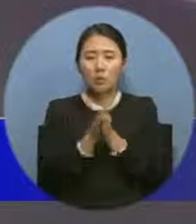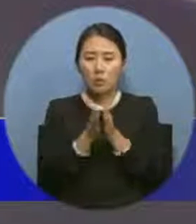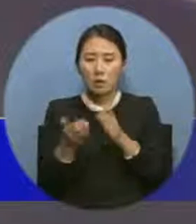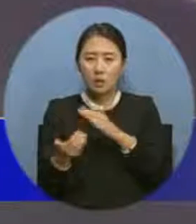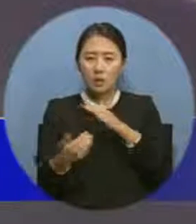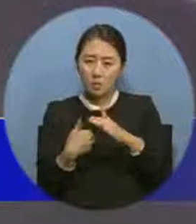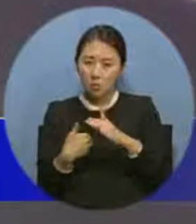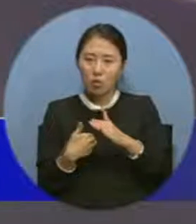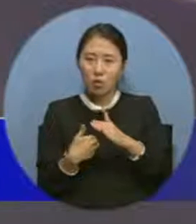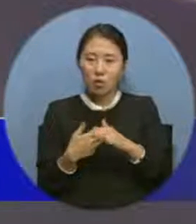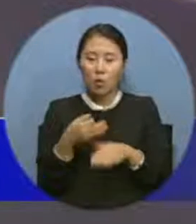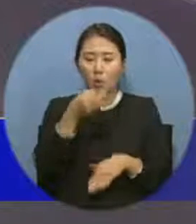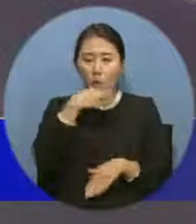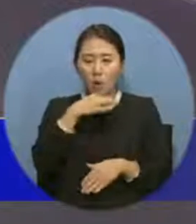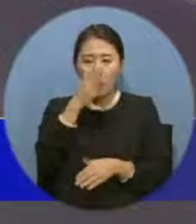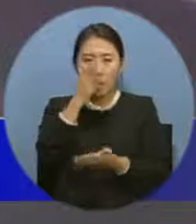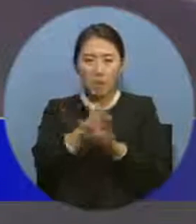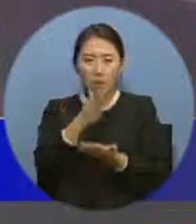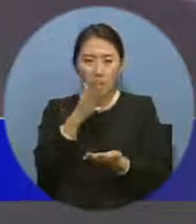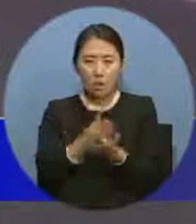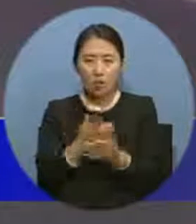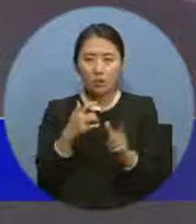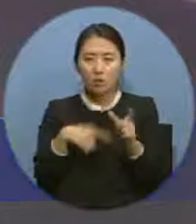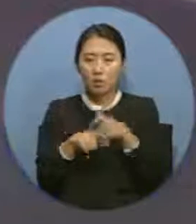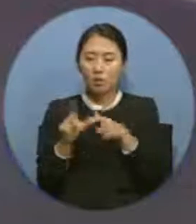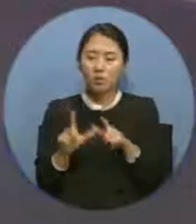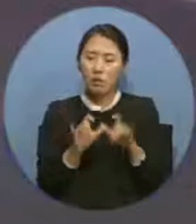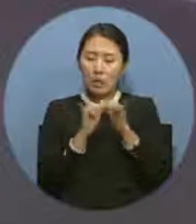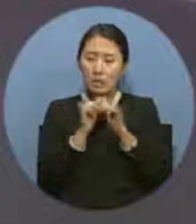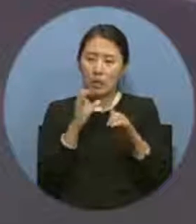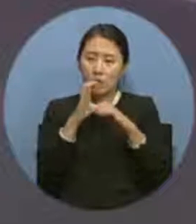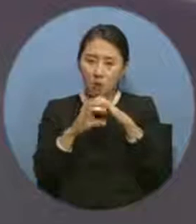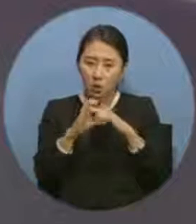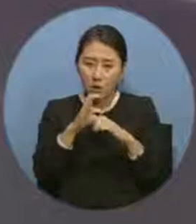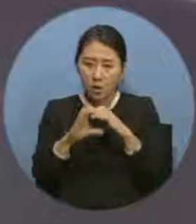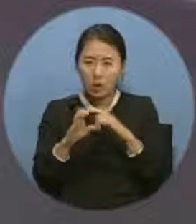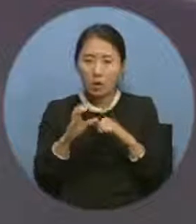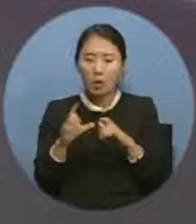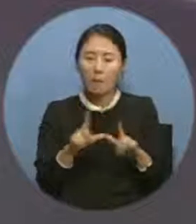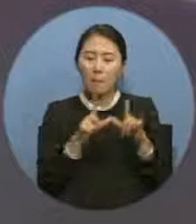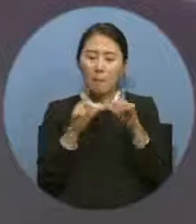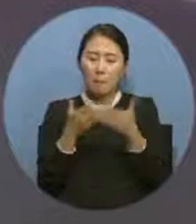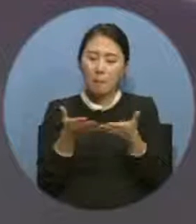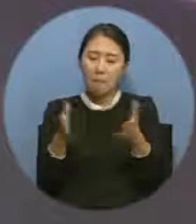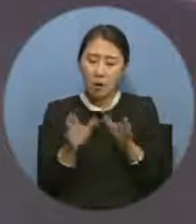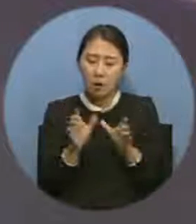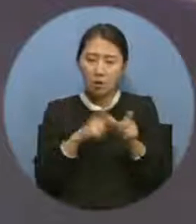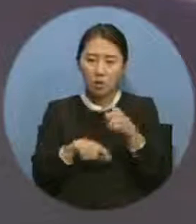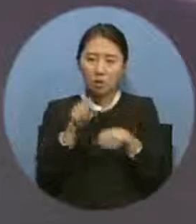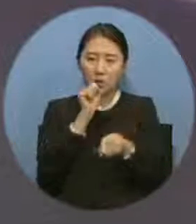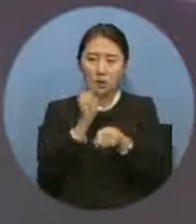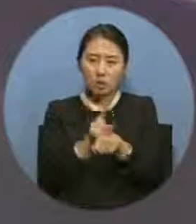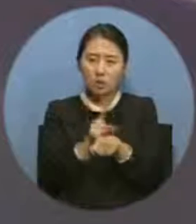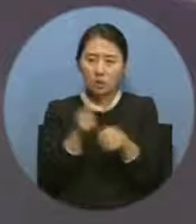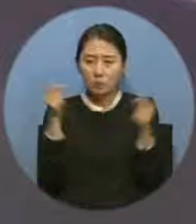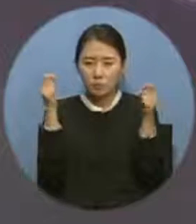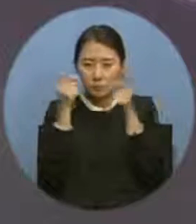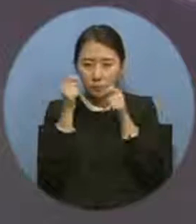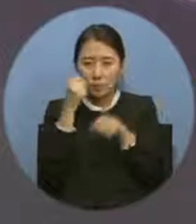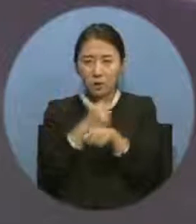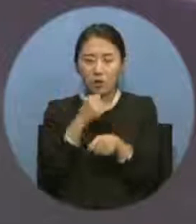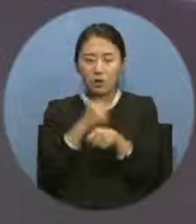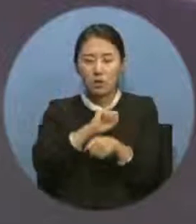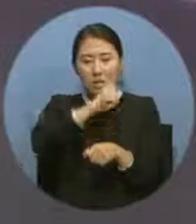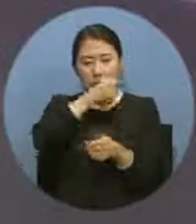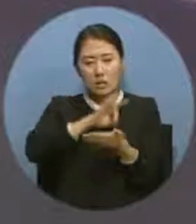때 그런 어떤 전시 적인 효과만 내세우지 말고 좀더 주민들과 소통하고 또한 마을 만의 특성을 면밀히 살펴 가면서 예산이